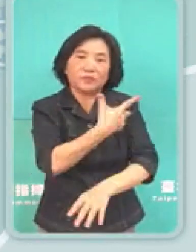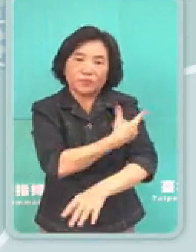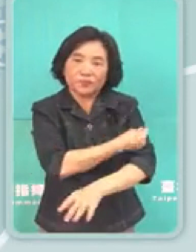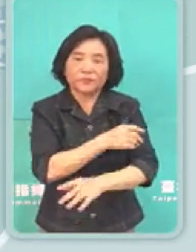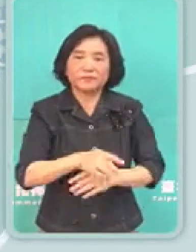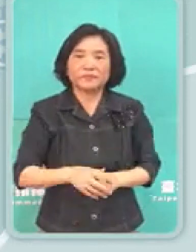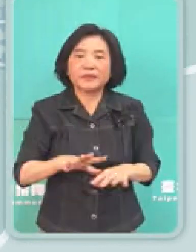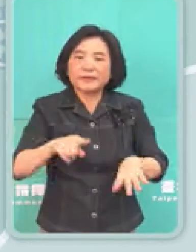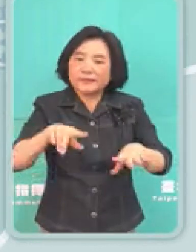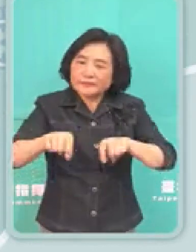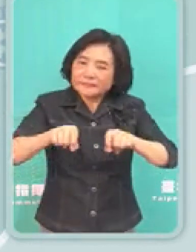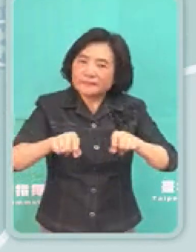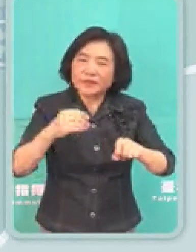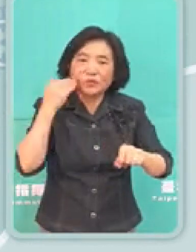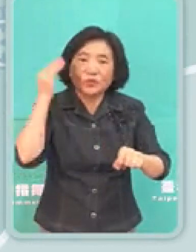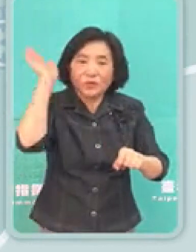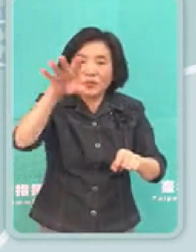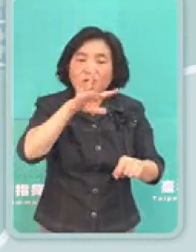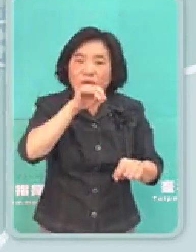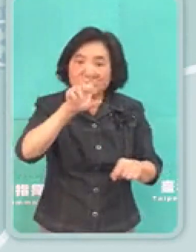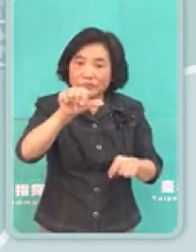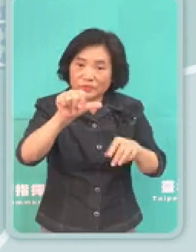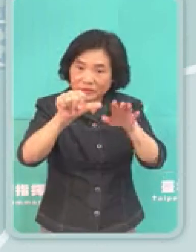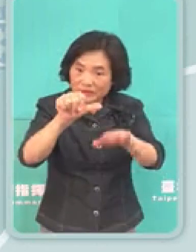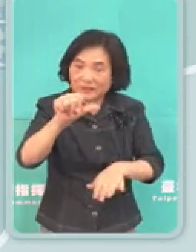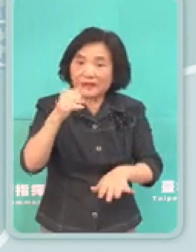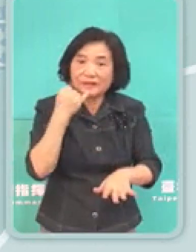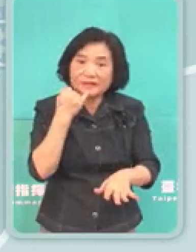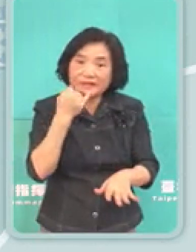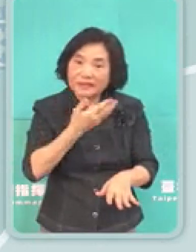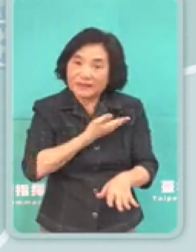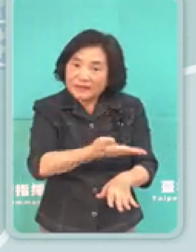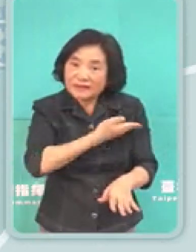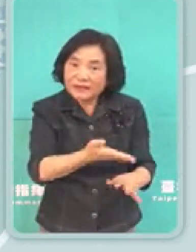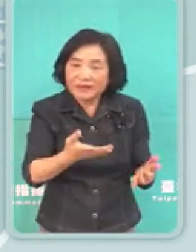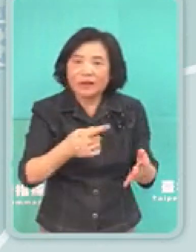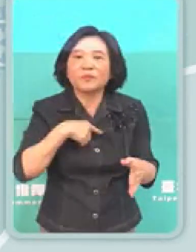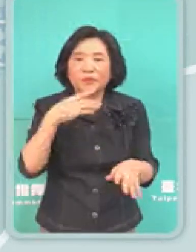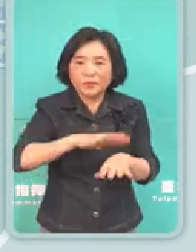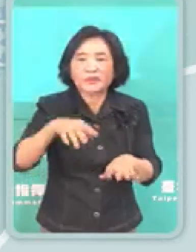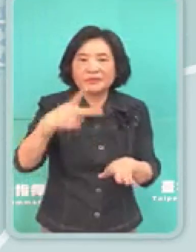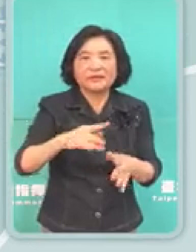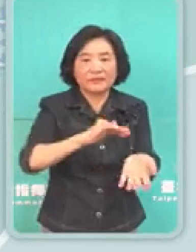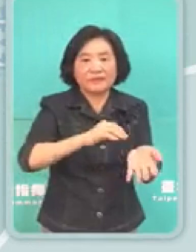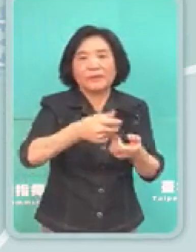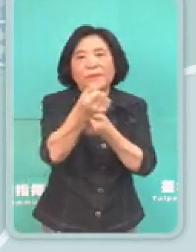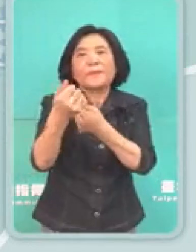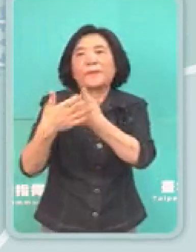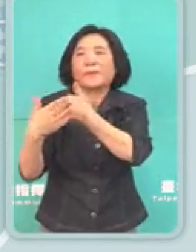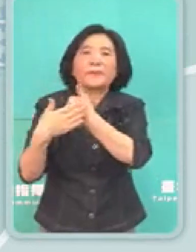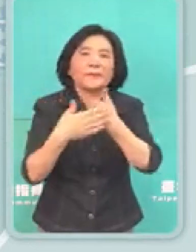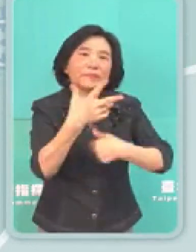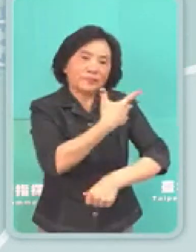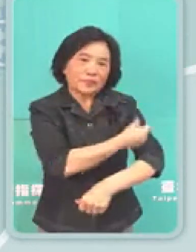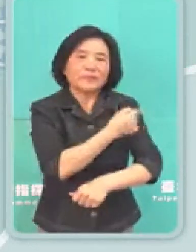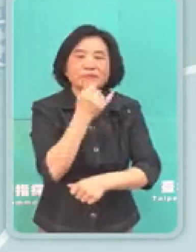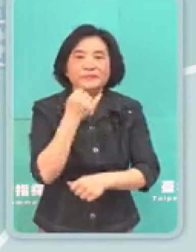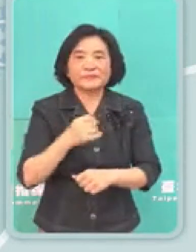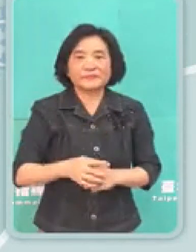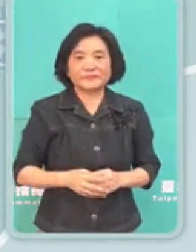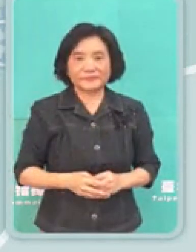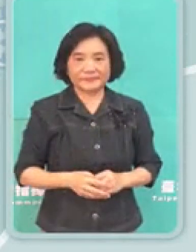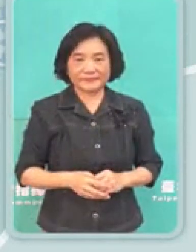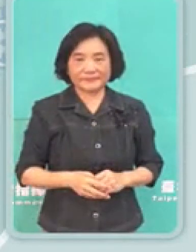有哦年龄往下降，有更多外国人，我们会在邀请更多的医院来处理哈。所以这专